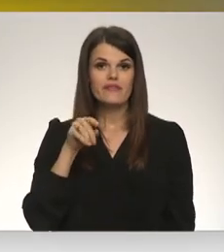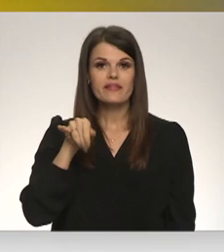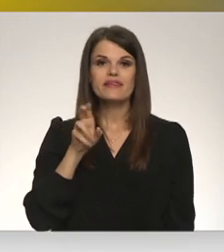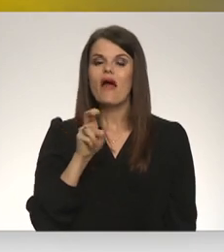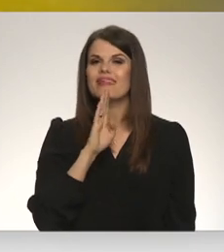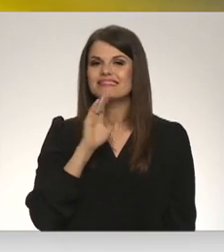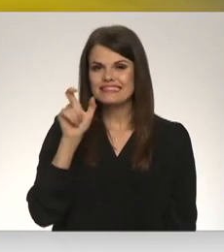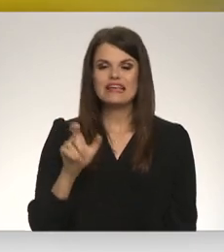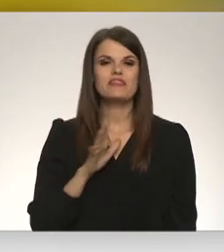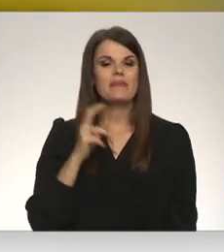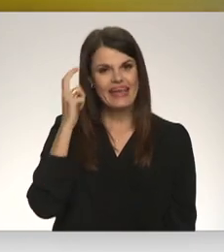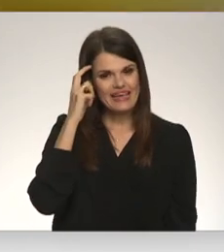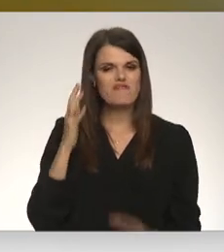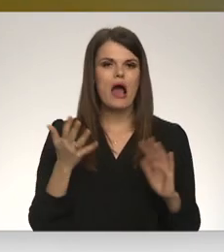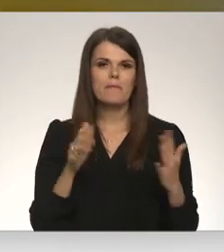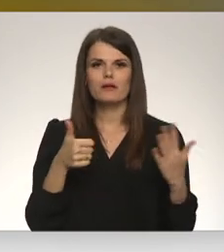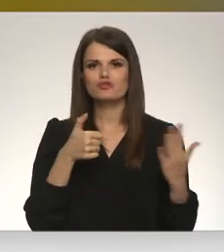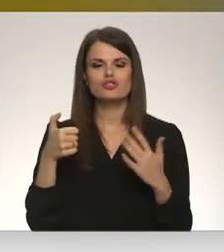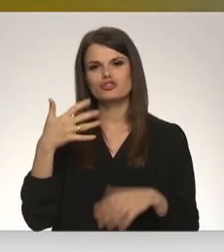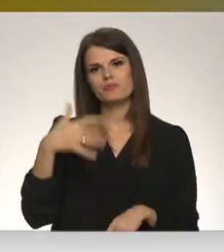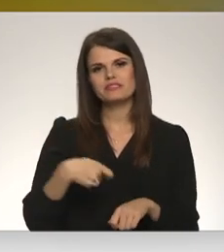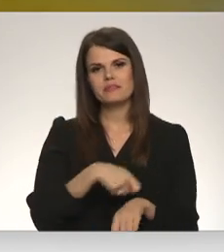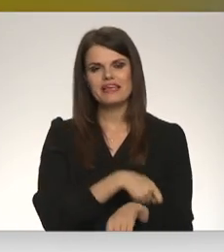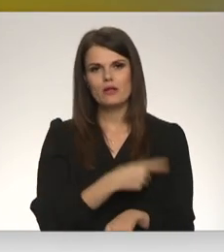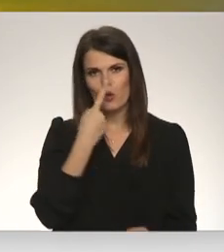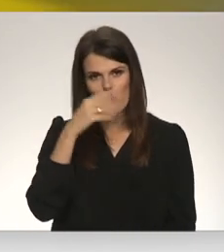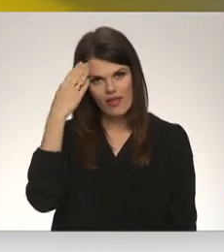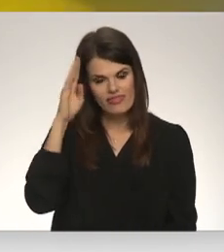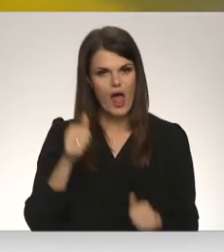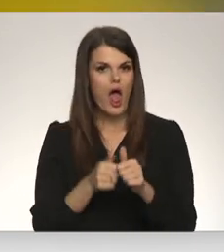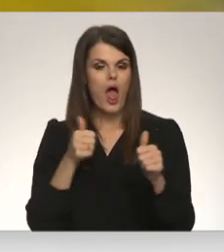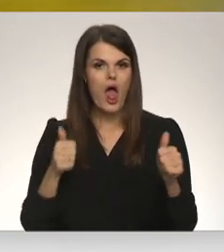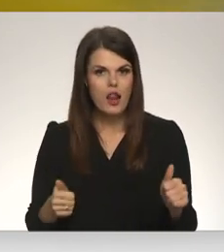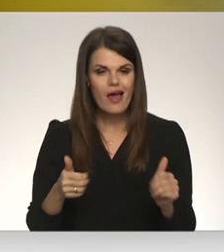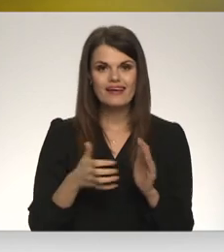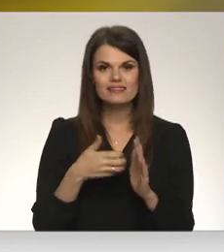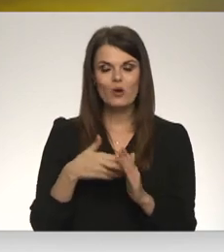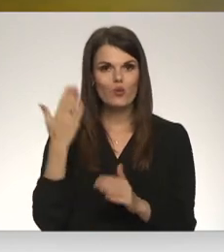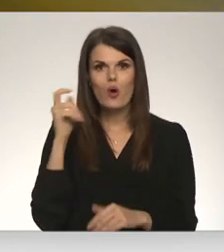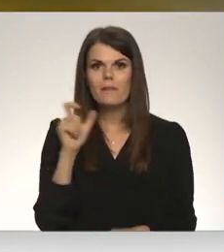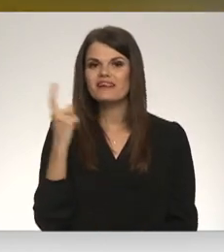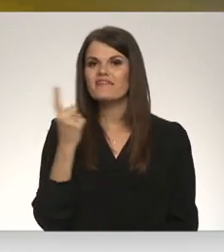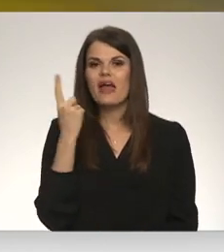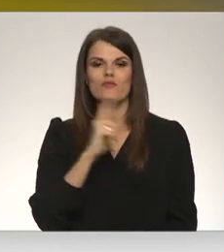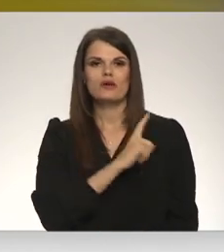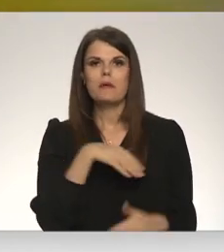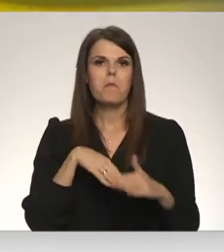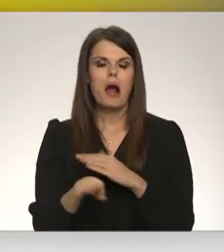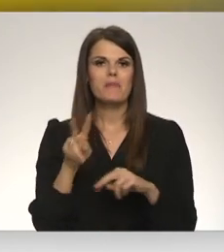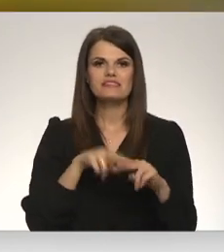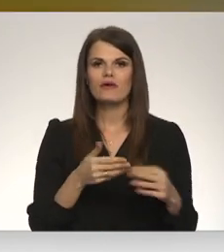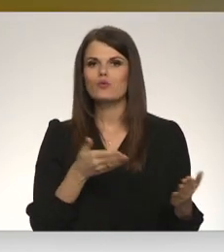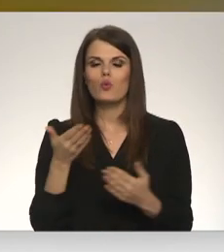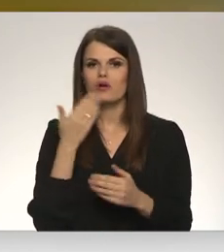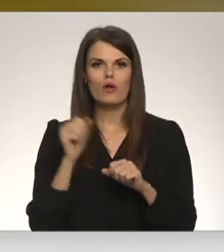Kijivā, aptuveni 650 km attālumā no dēla. Izmantojot to brīdi vienīgo iespēju pamest vietu, kur nav